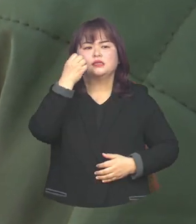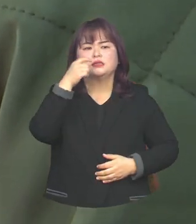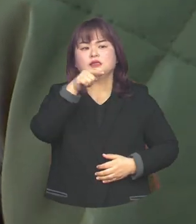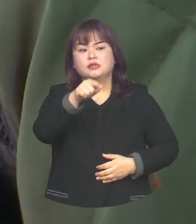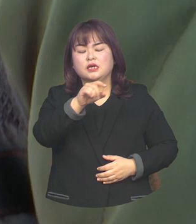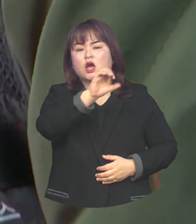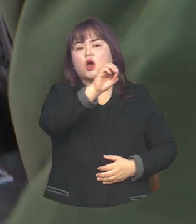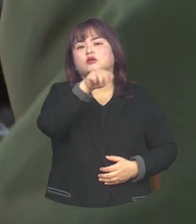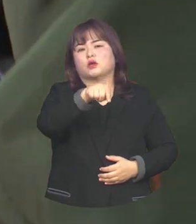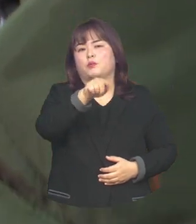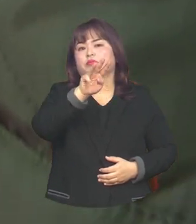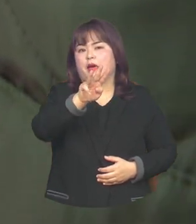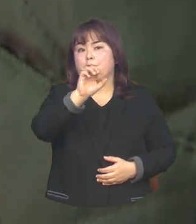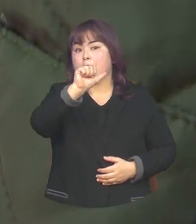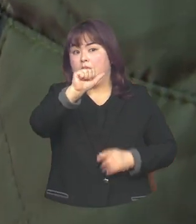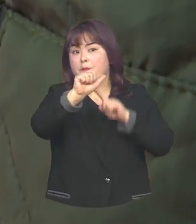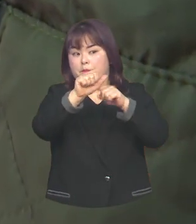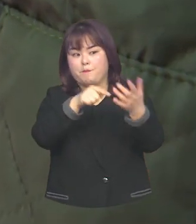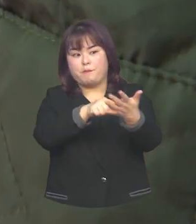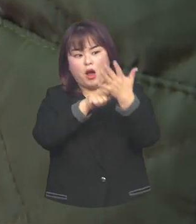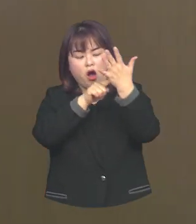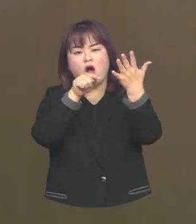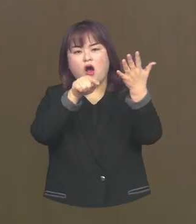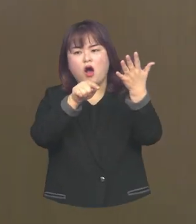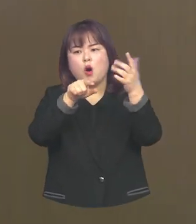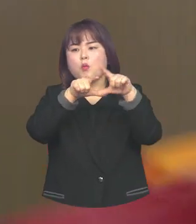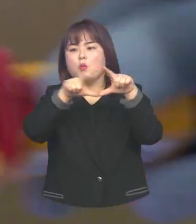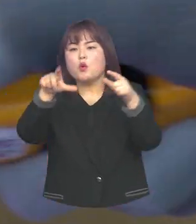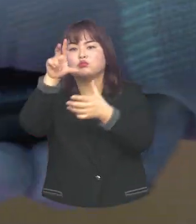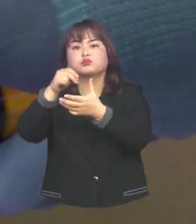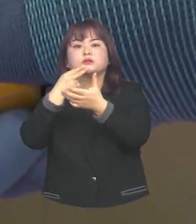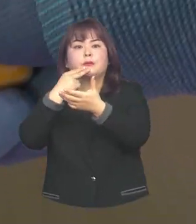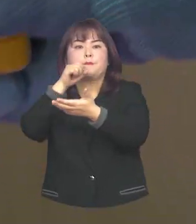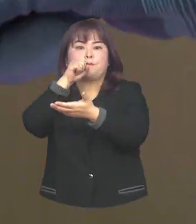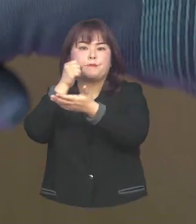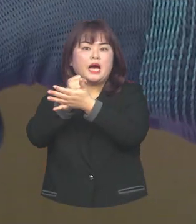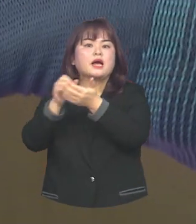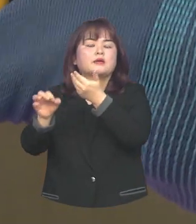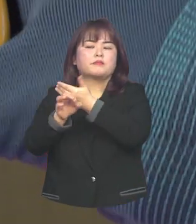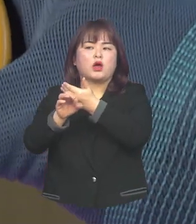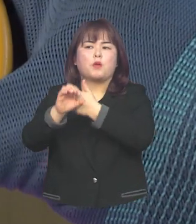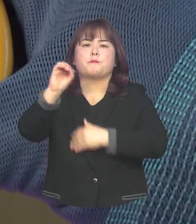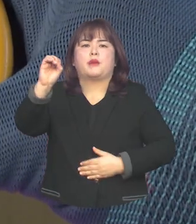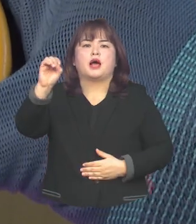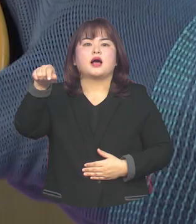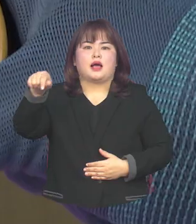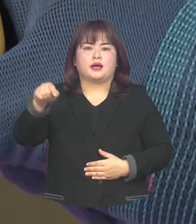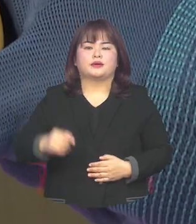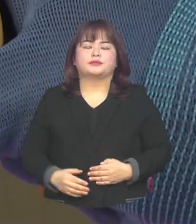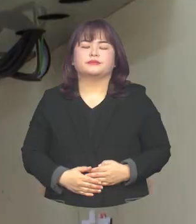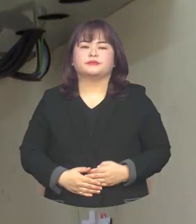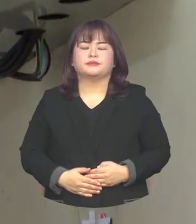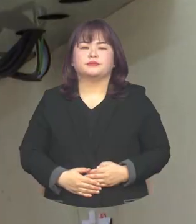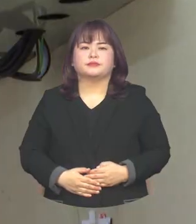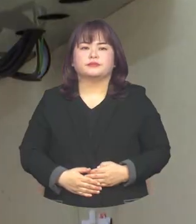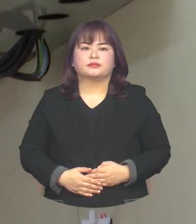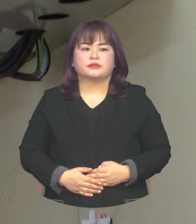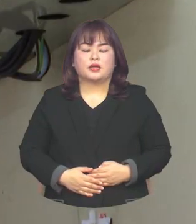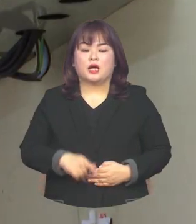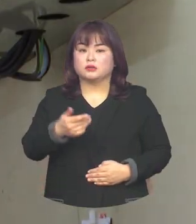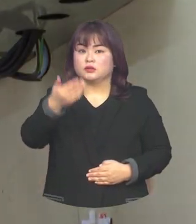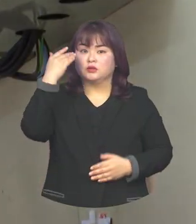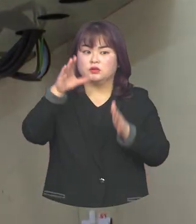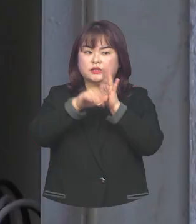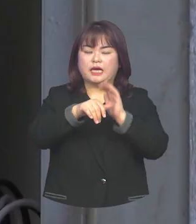계측이 되는 저울 같은 경우는 이제 0.3A 뜨는데 이제 통상 정상적인 저울 같은 경우는 이제 추측이 안 뜨거든요.